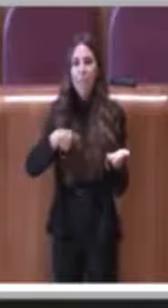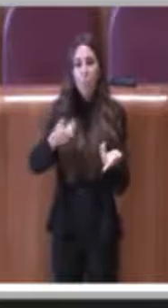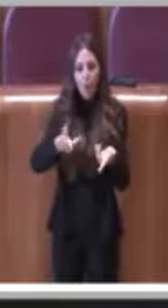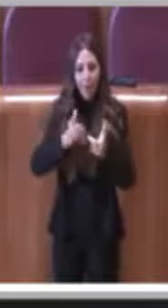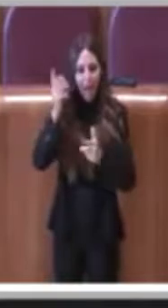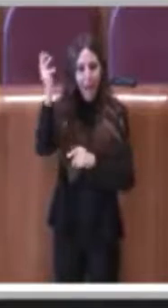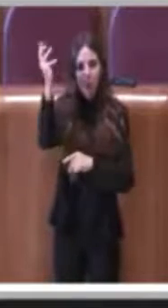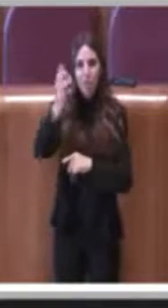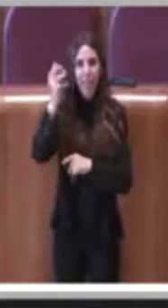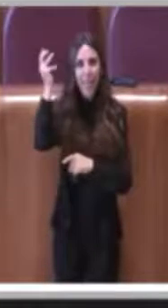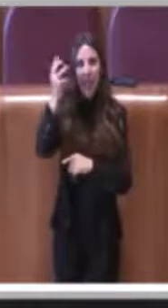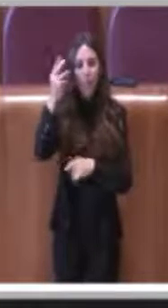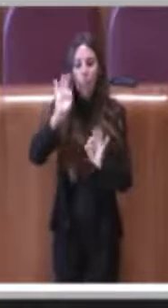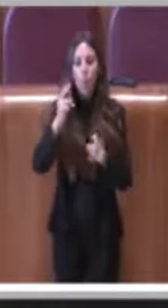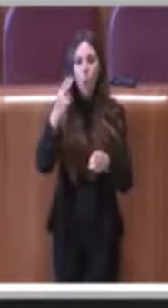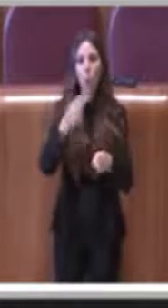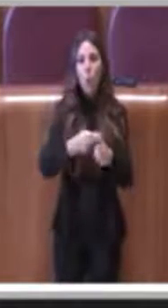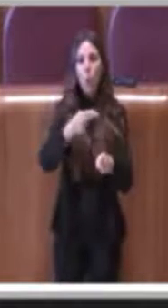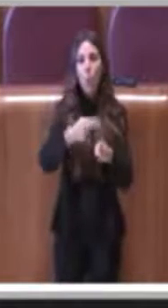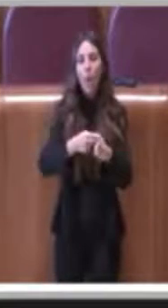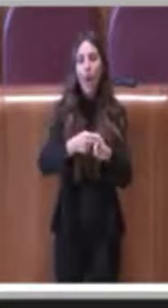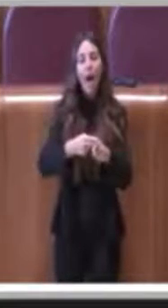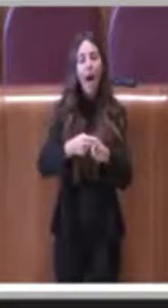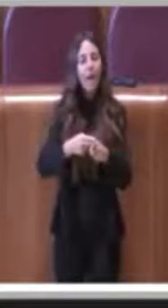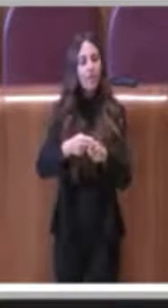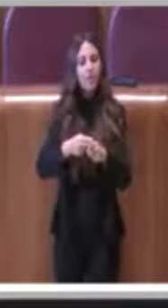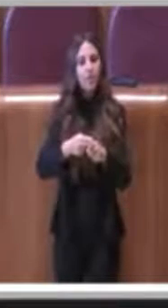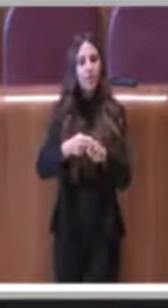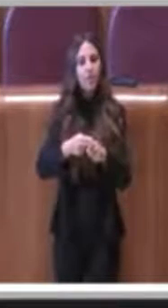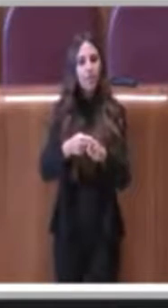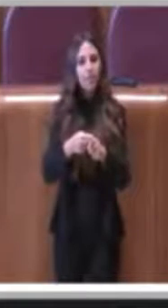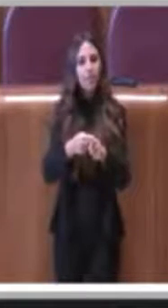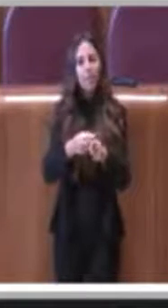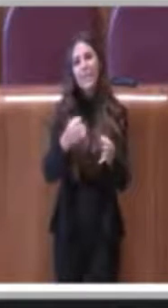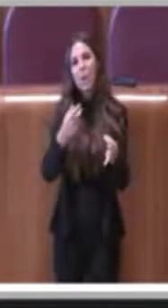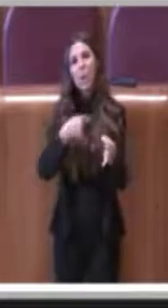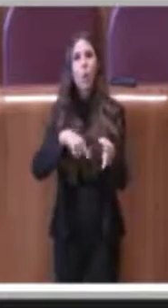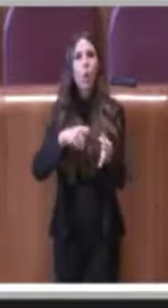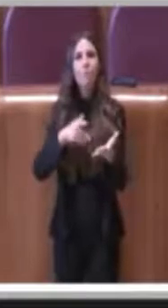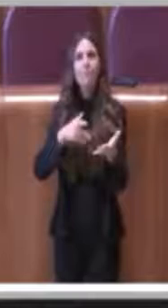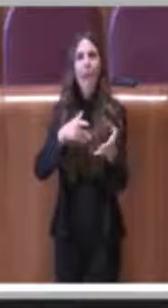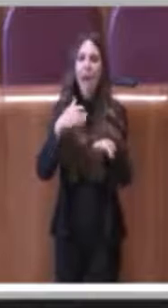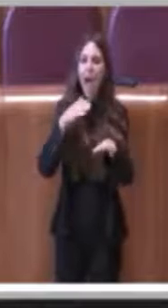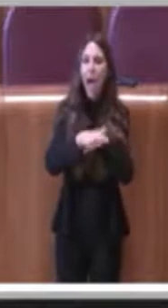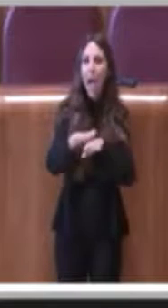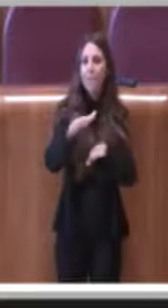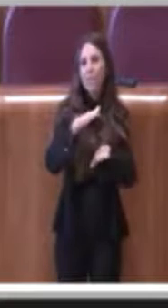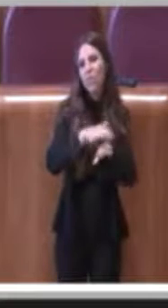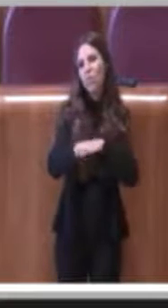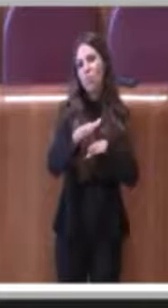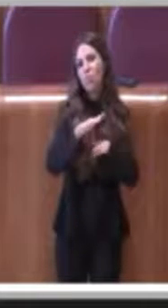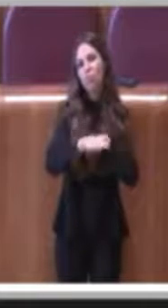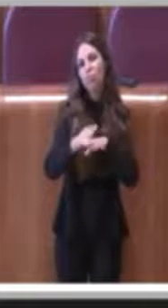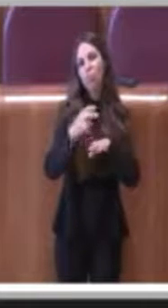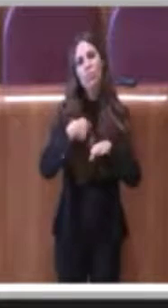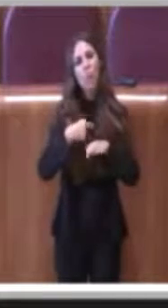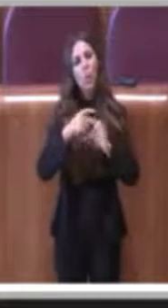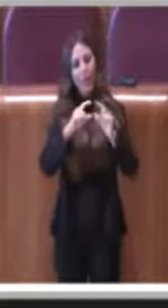fieri. Tanto per dire, se adesso ormai siamo così avvezzi a riconoscere le